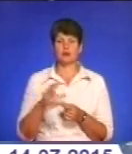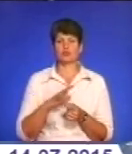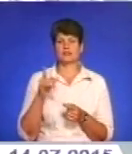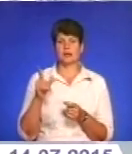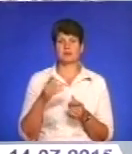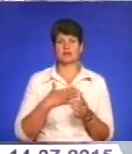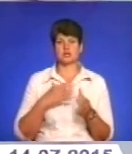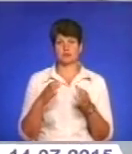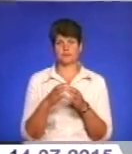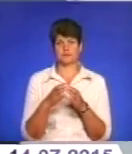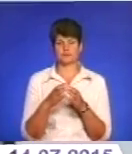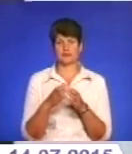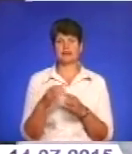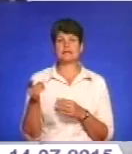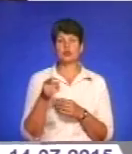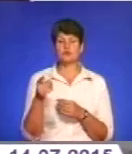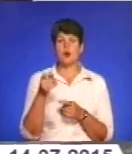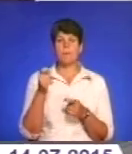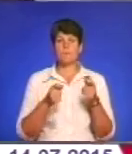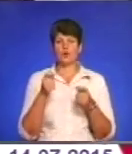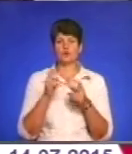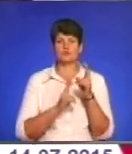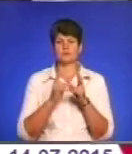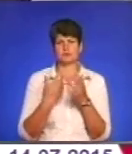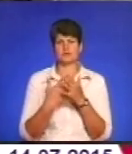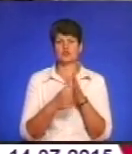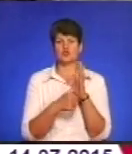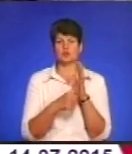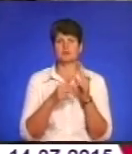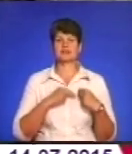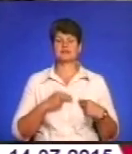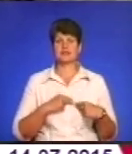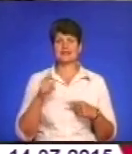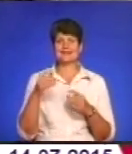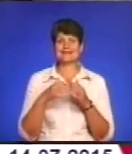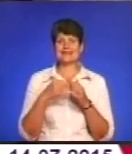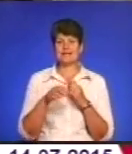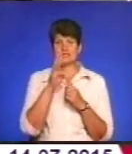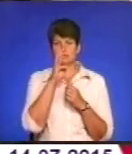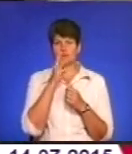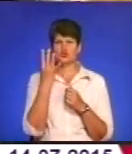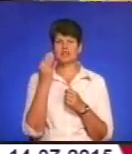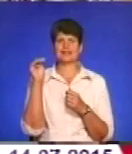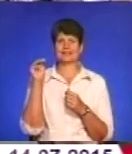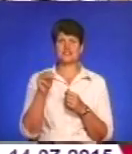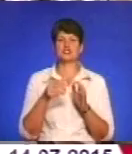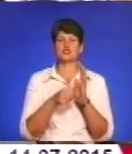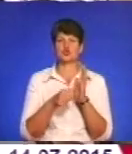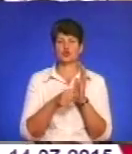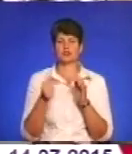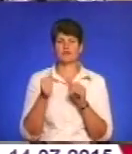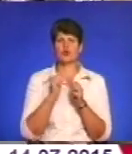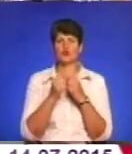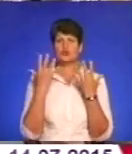група. На Тернопільському молокозаводі біля 600 працівників. Їх середня заробітна плата – 4600 гривень. Щодня